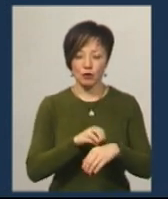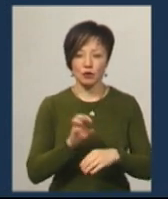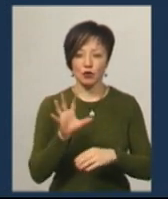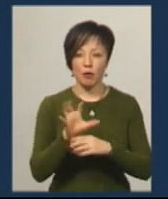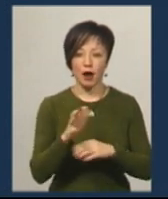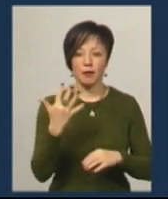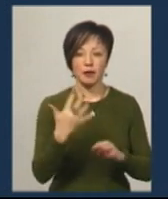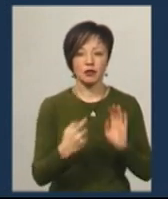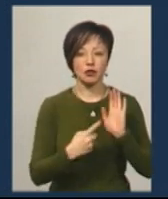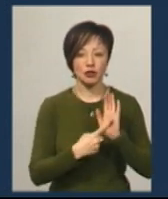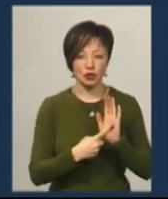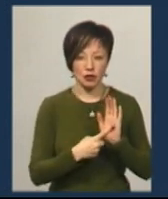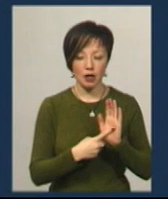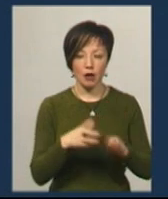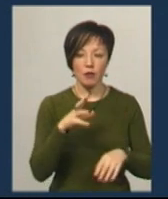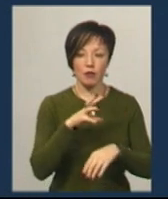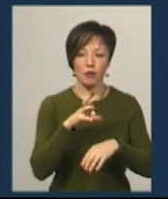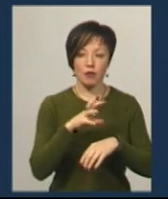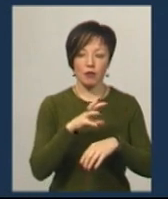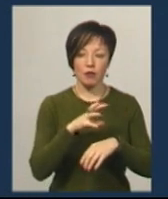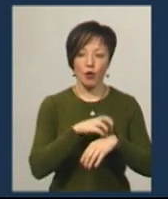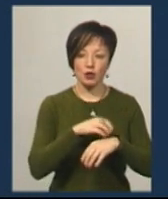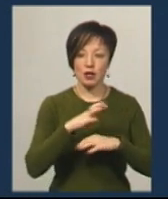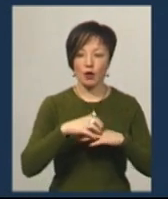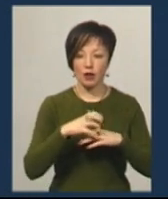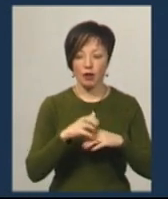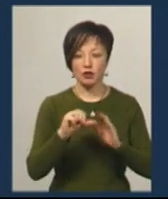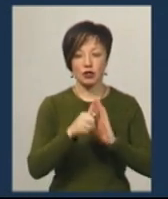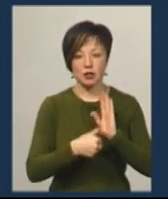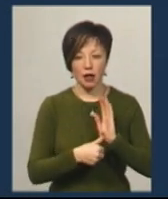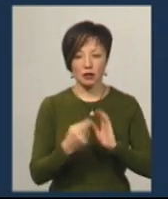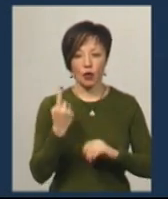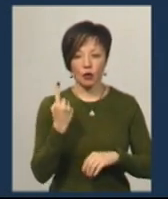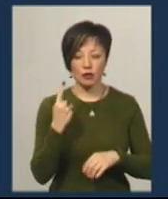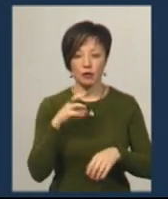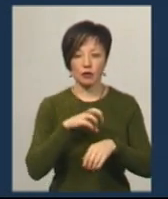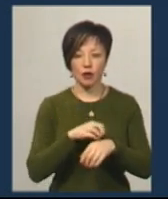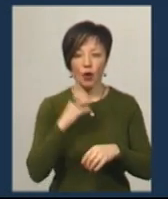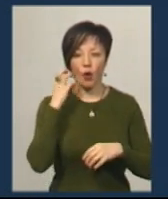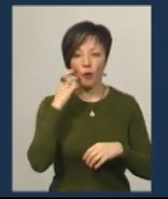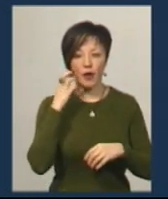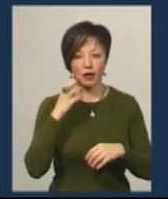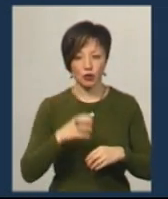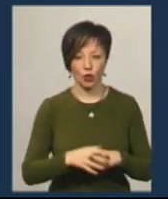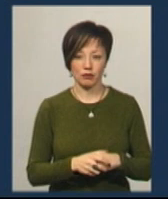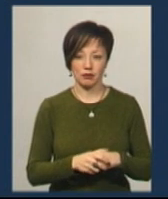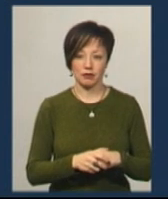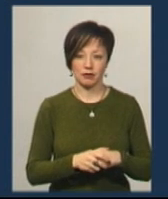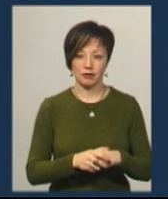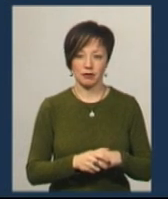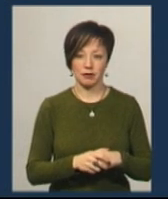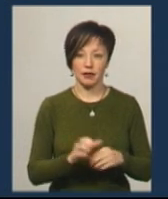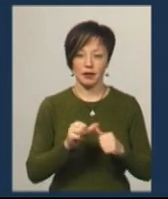собаками 56, покусані або оцарапані котами 16, один покусаний з хом'ячок. З